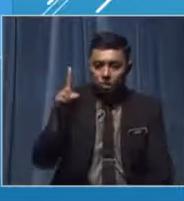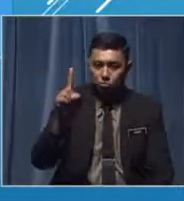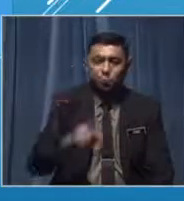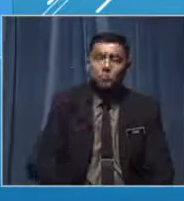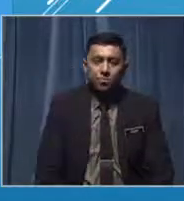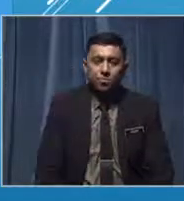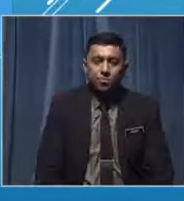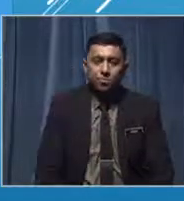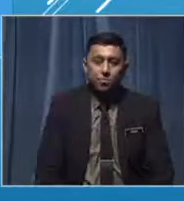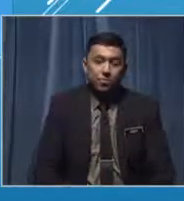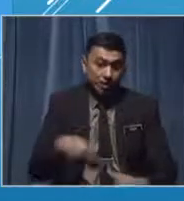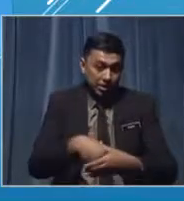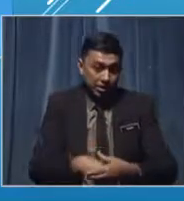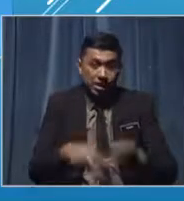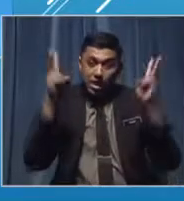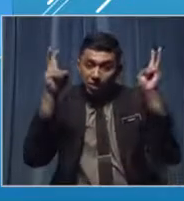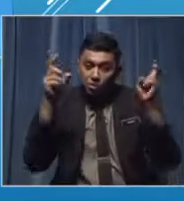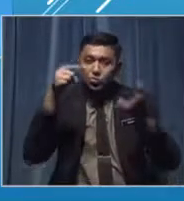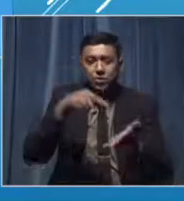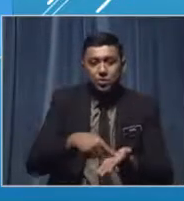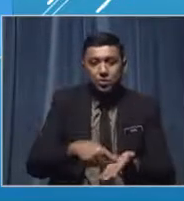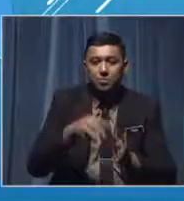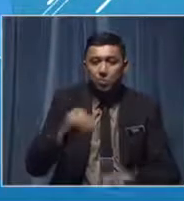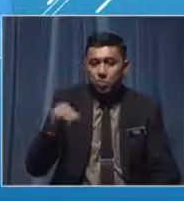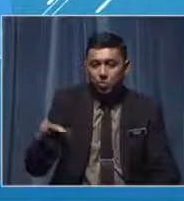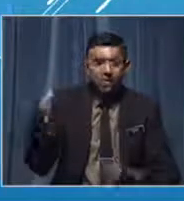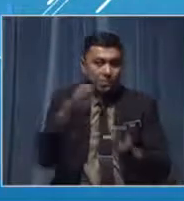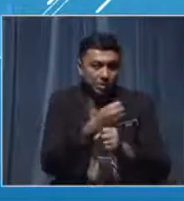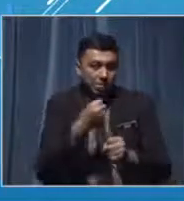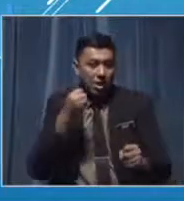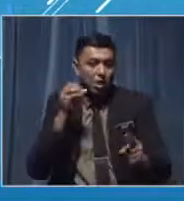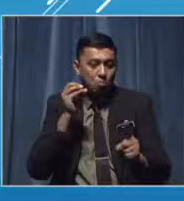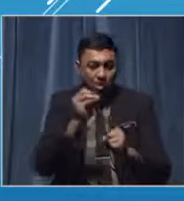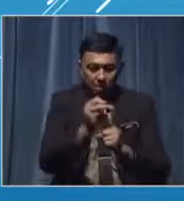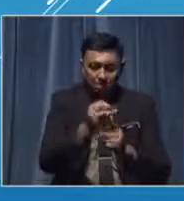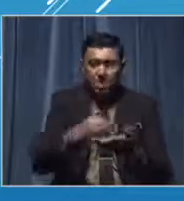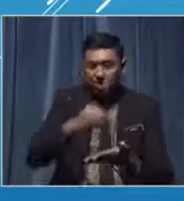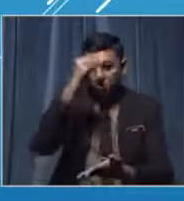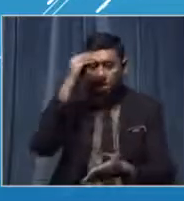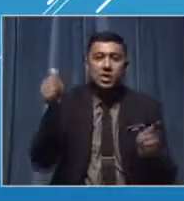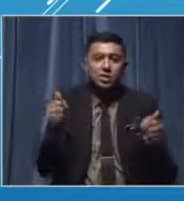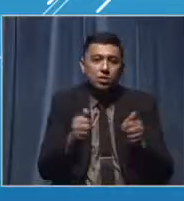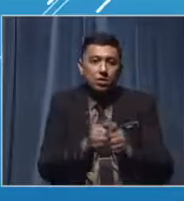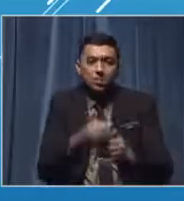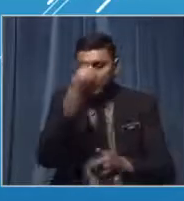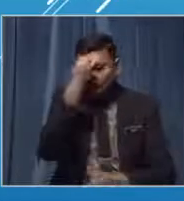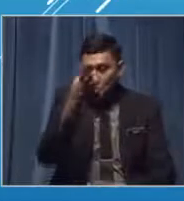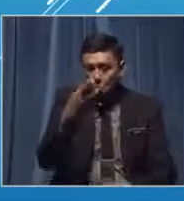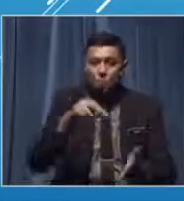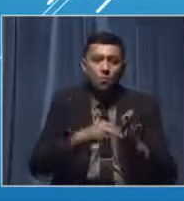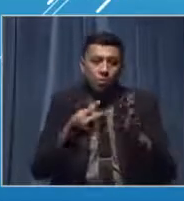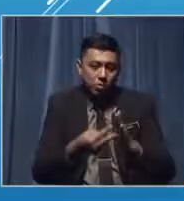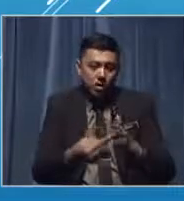191. Dalam tajuk ini, murid-murid perlu mencapai objektif pembelajaran dengan menyatakan maksud